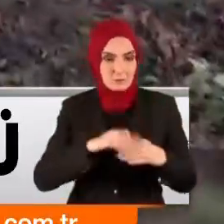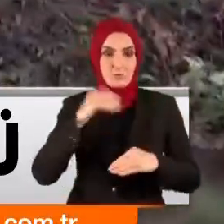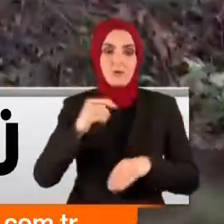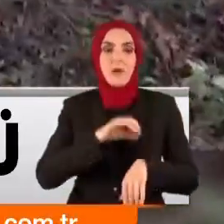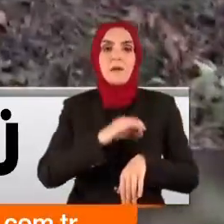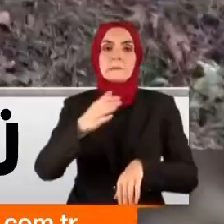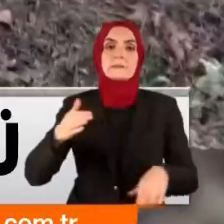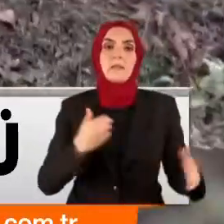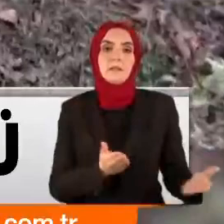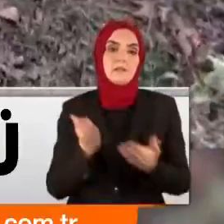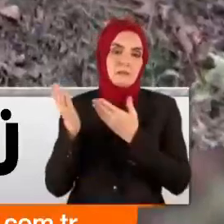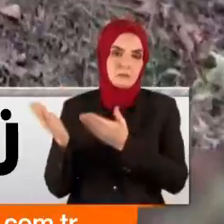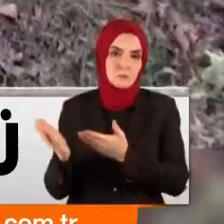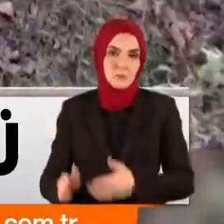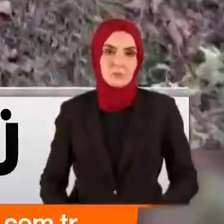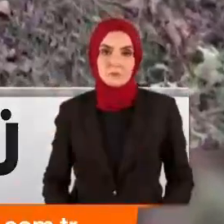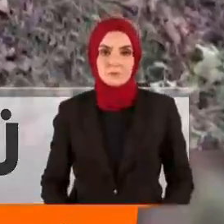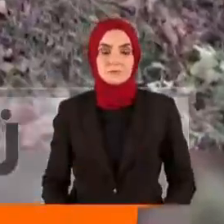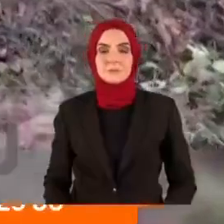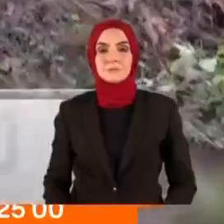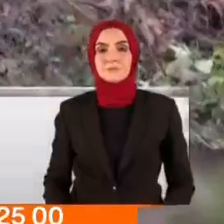Beyler yardımcı olun bize.